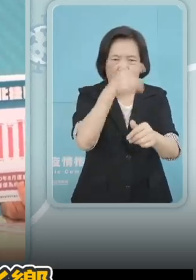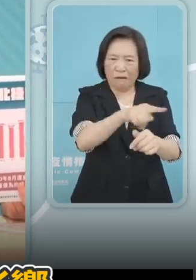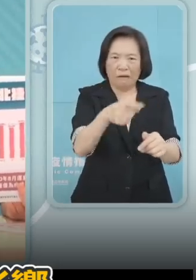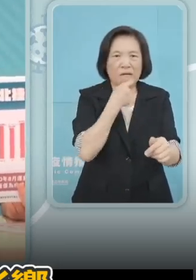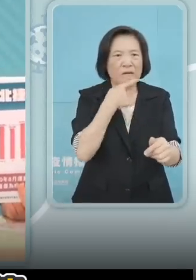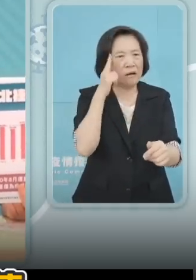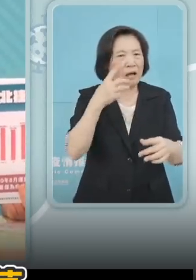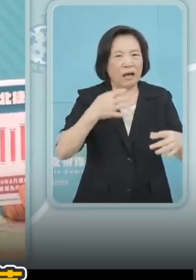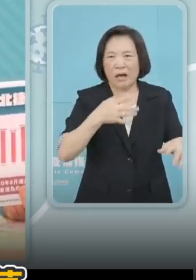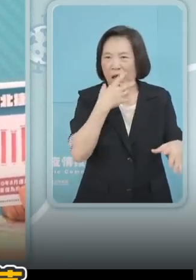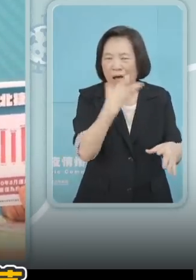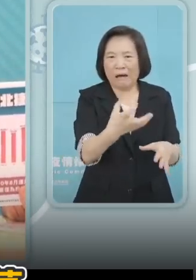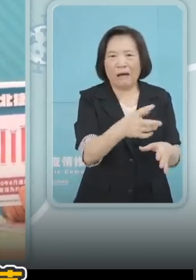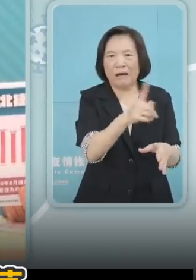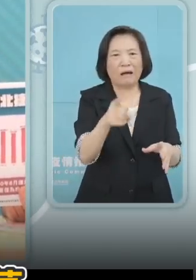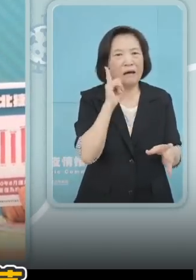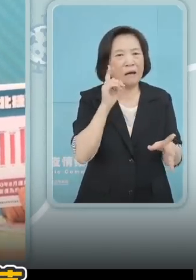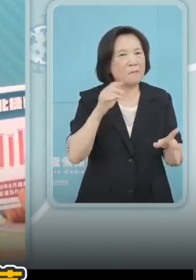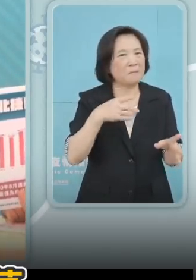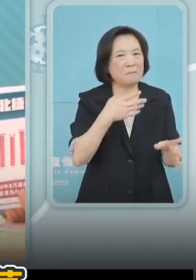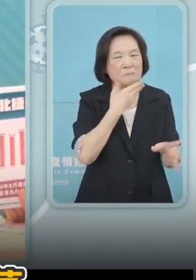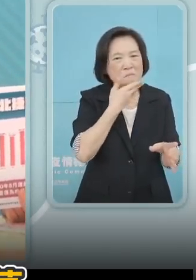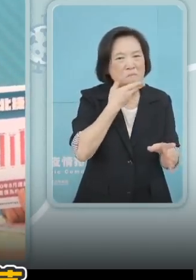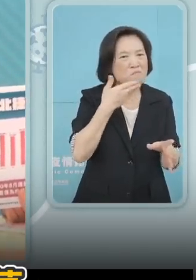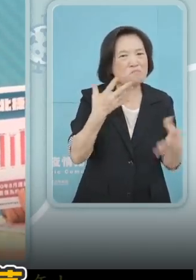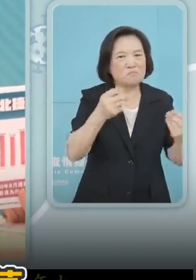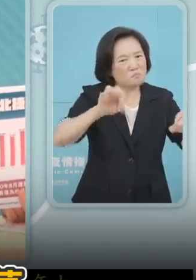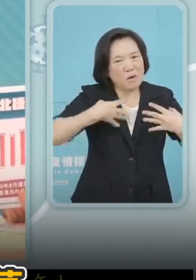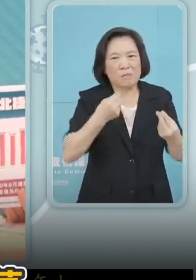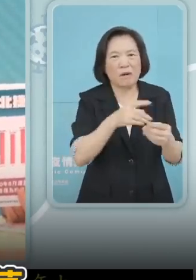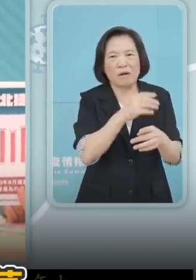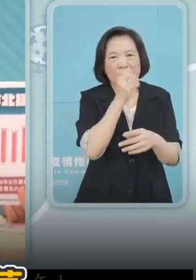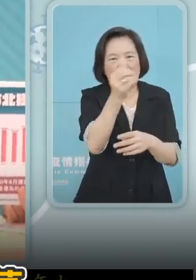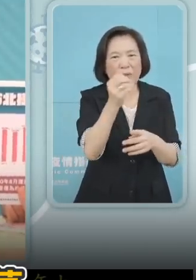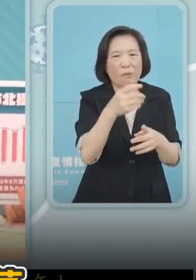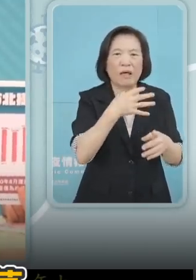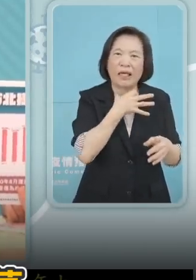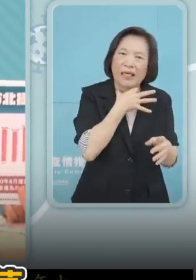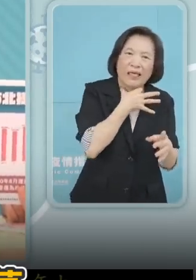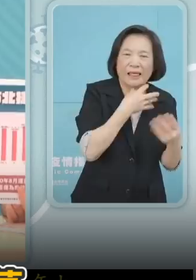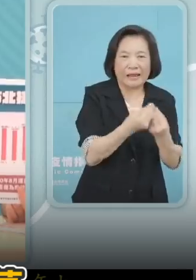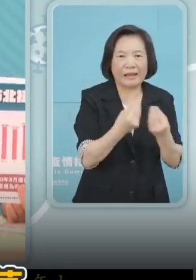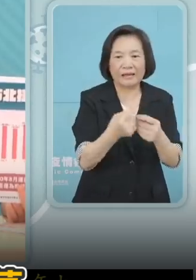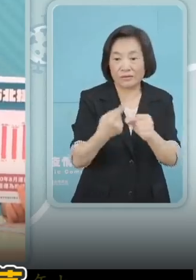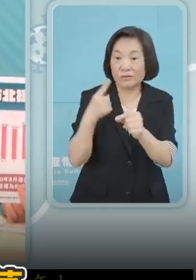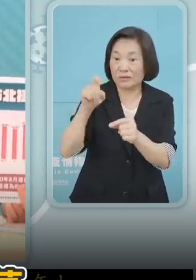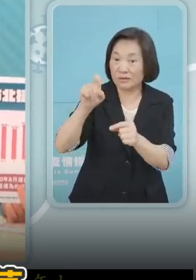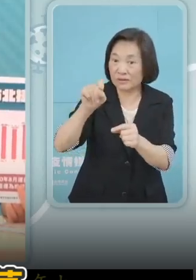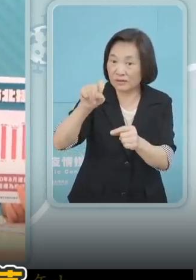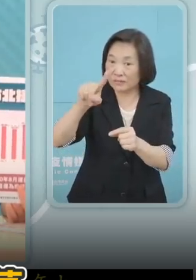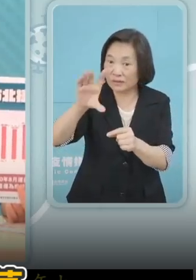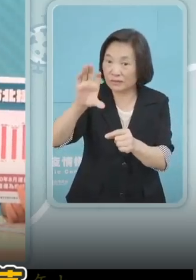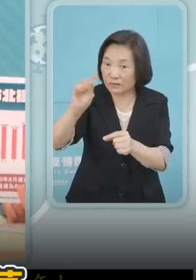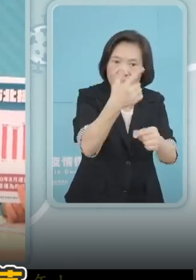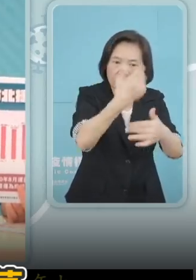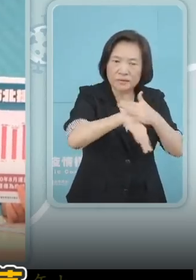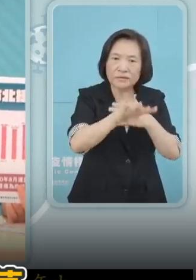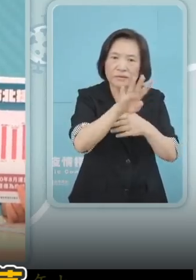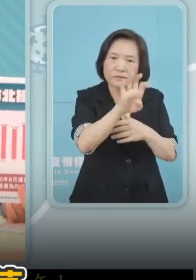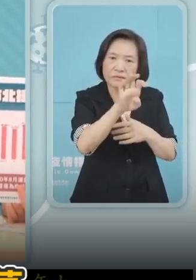字就知道，去年哦那个捷运的运量还可以维持在190万，到你看六月哈只